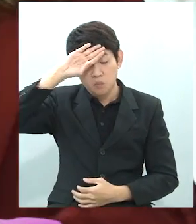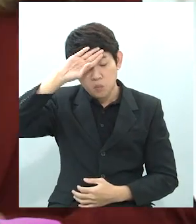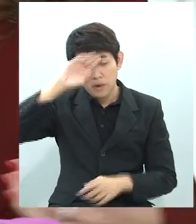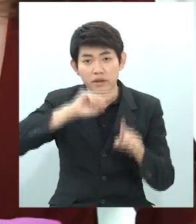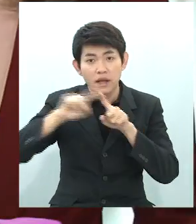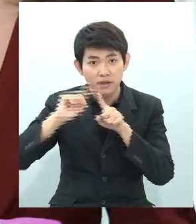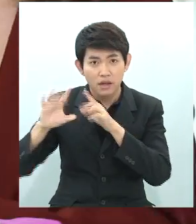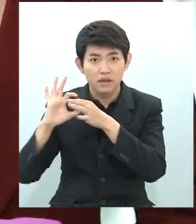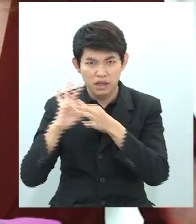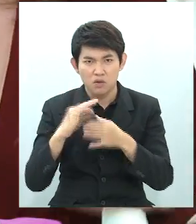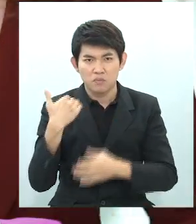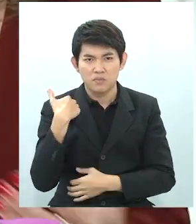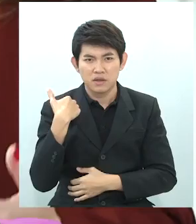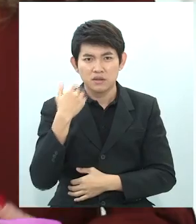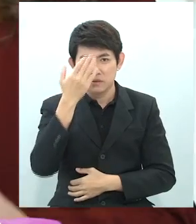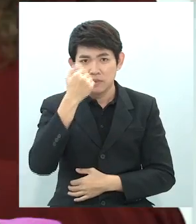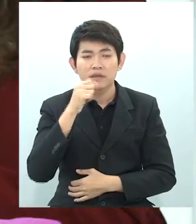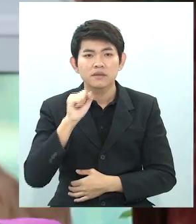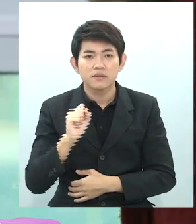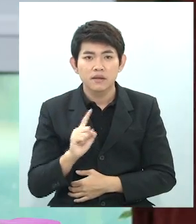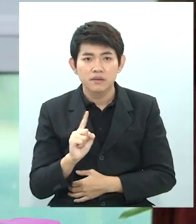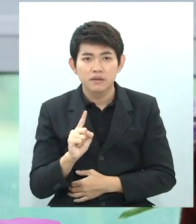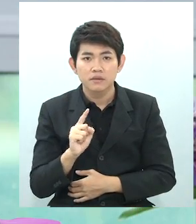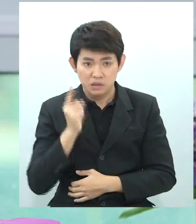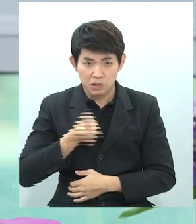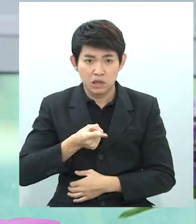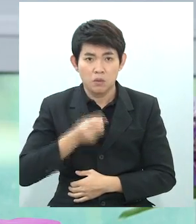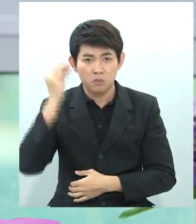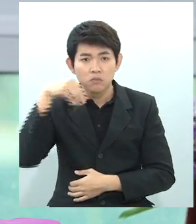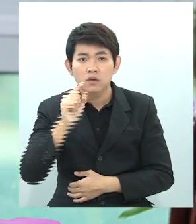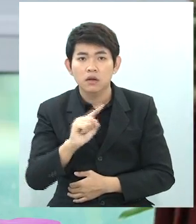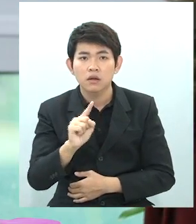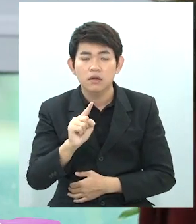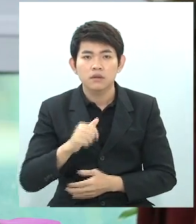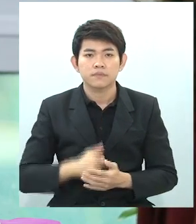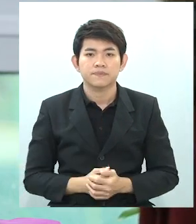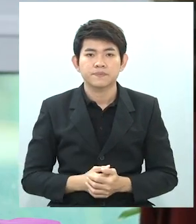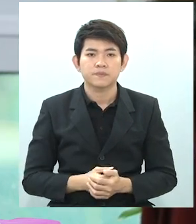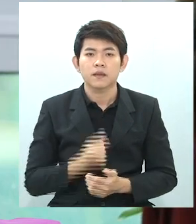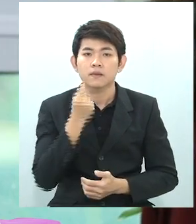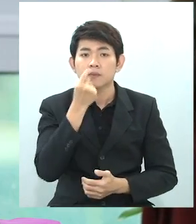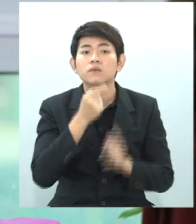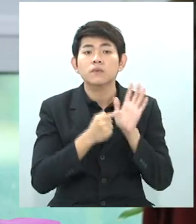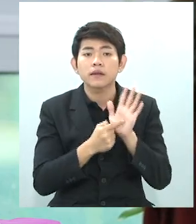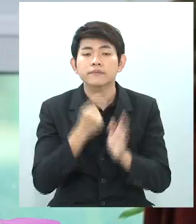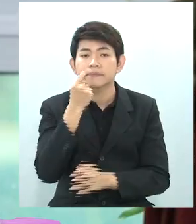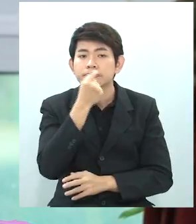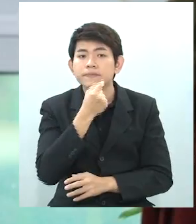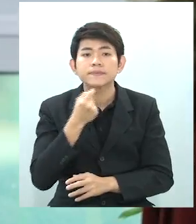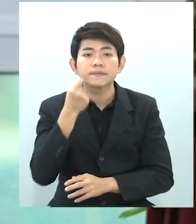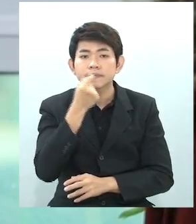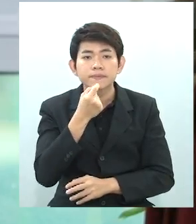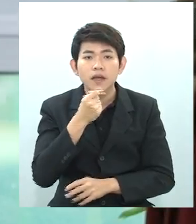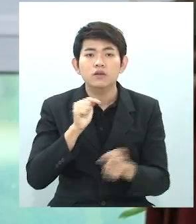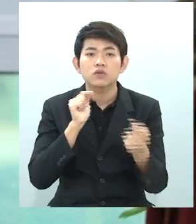ามันเกี่ยวกับความมันสัมพันธ์กับร่างกายของเราตรงไหนอันนี้จริงมากน้อยขนาดไหนค ะก็อย่างที่บอกค่ะรอบๆปากเนี่ยนะคะจะเป็นสิวฮอร์โ